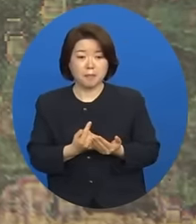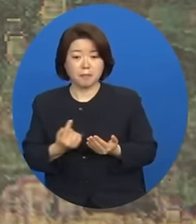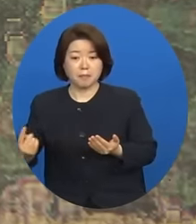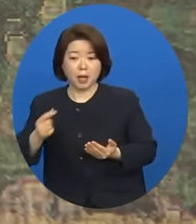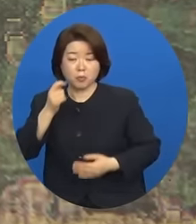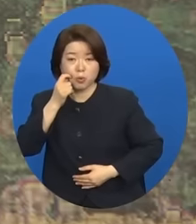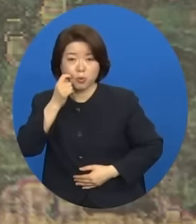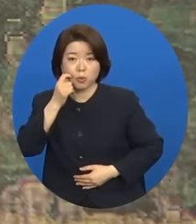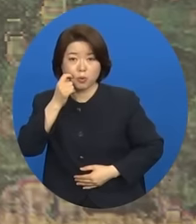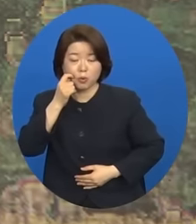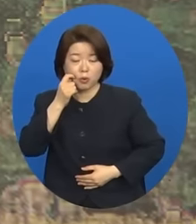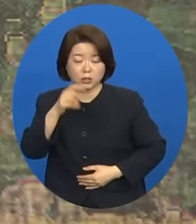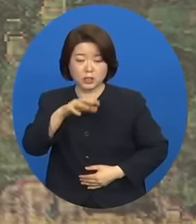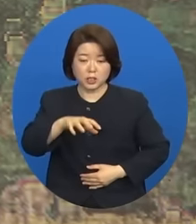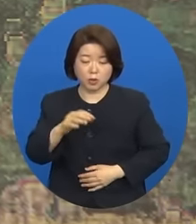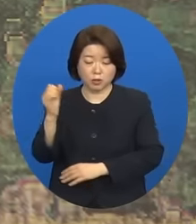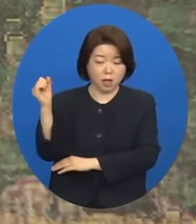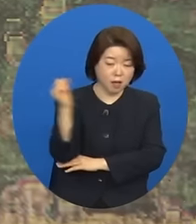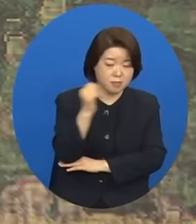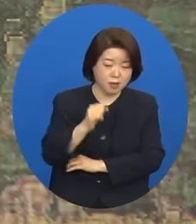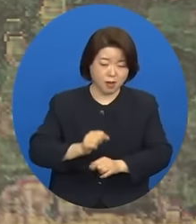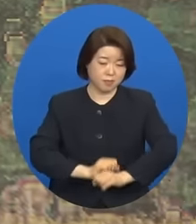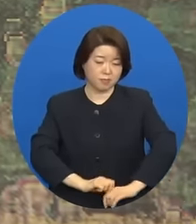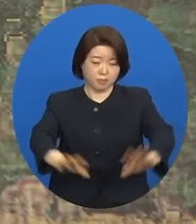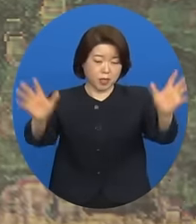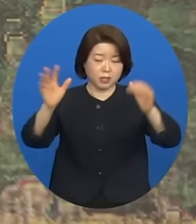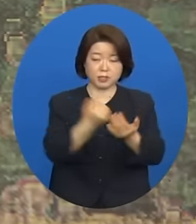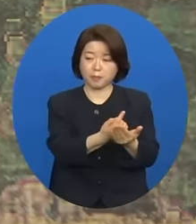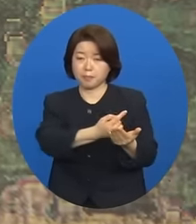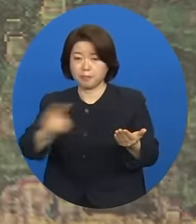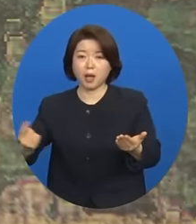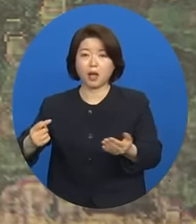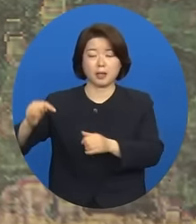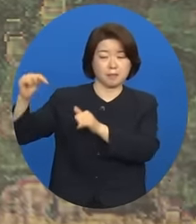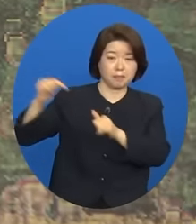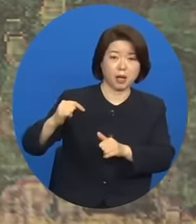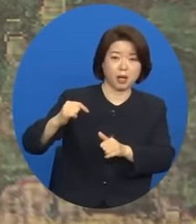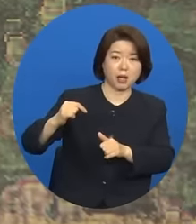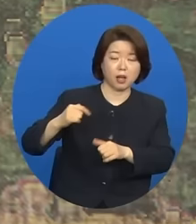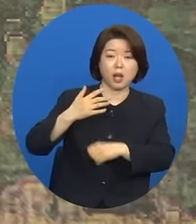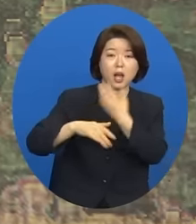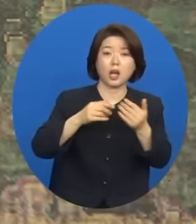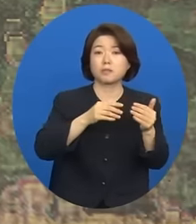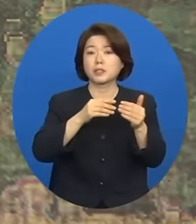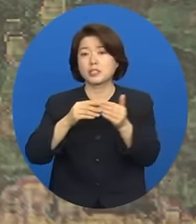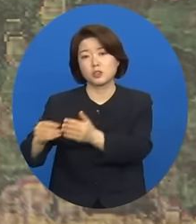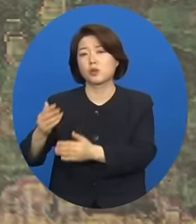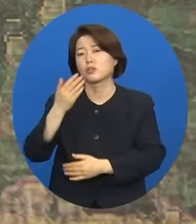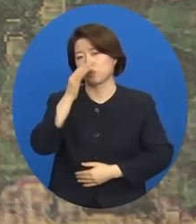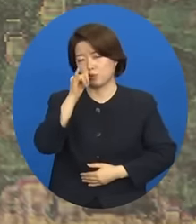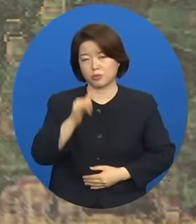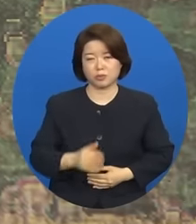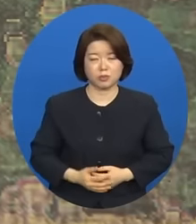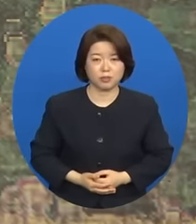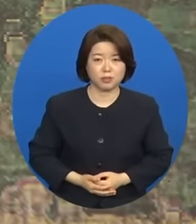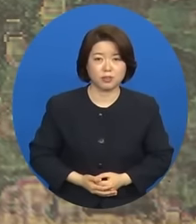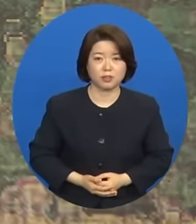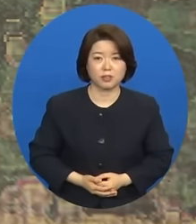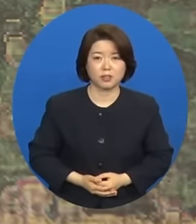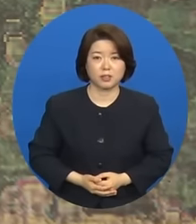못하니까 보금자리를 흔드셔서 떠나게 하시는 하나님의 인도하심일 수도 있다라고 하는